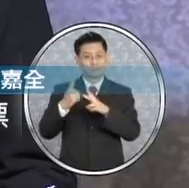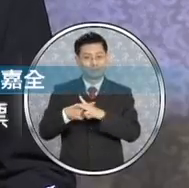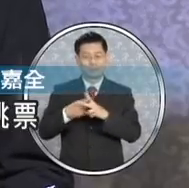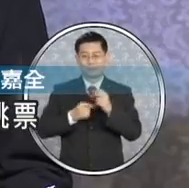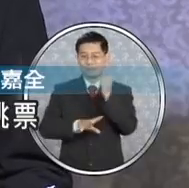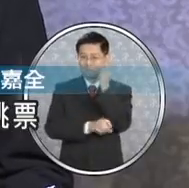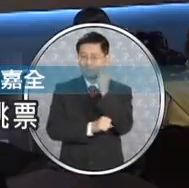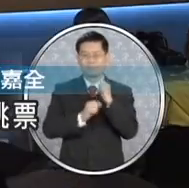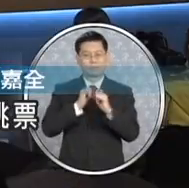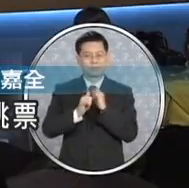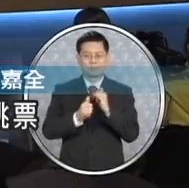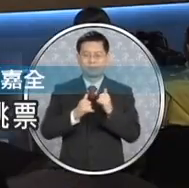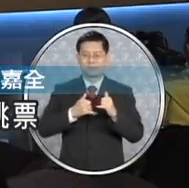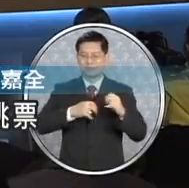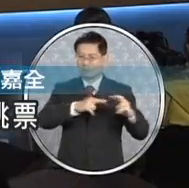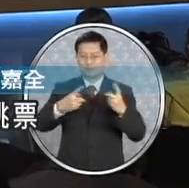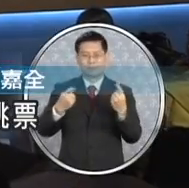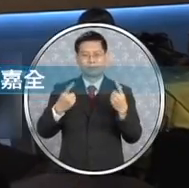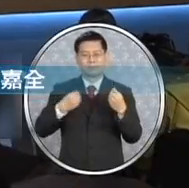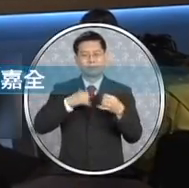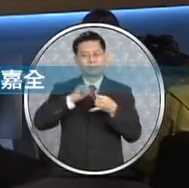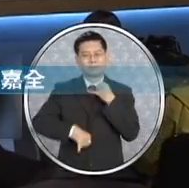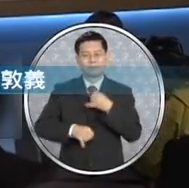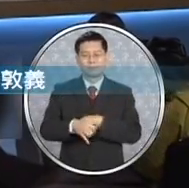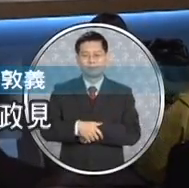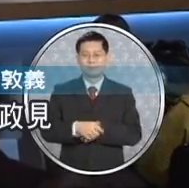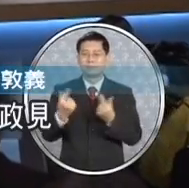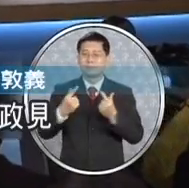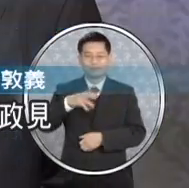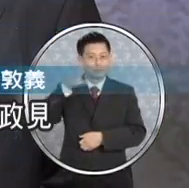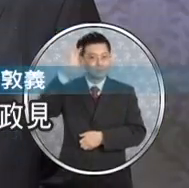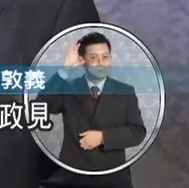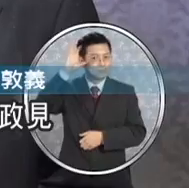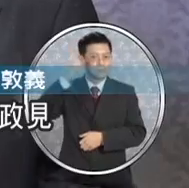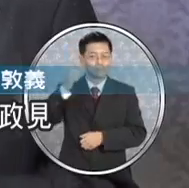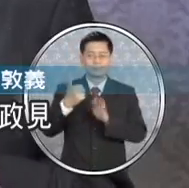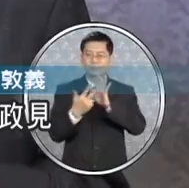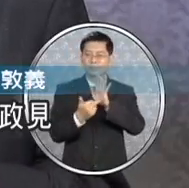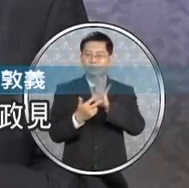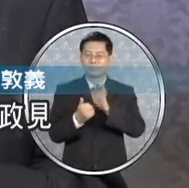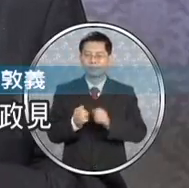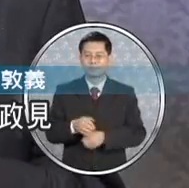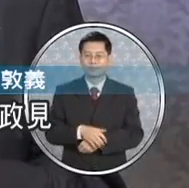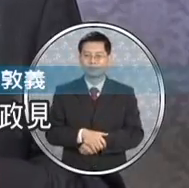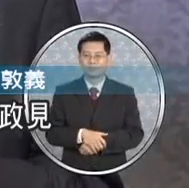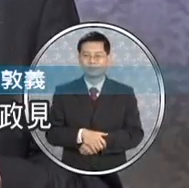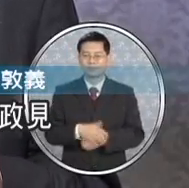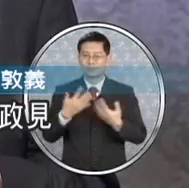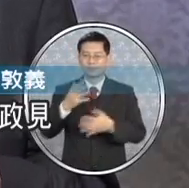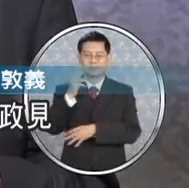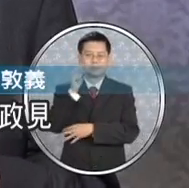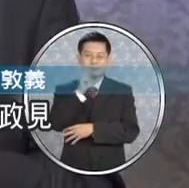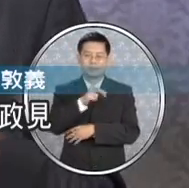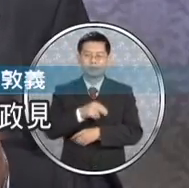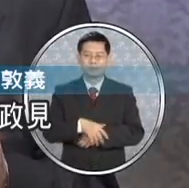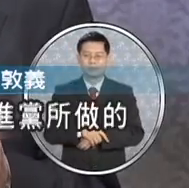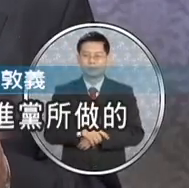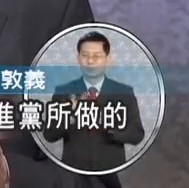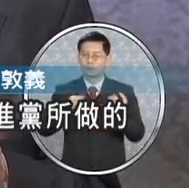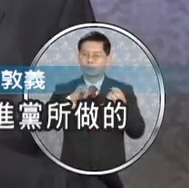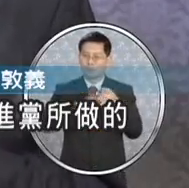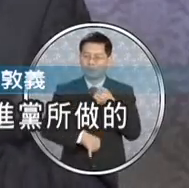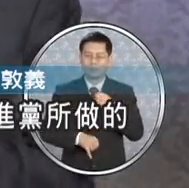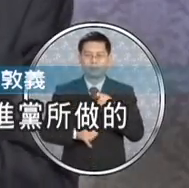基层建设一样跳票。 首先有点讲，讲真济政见，有的是跳